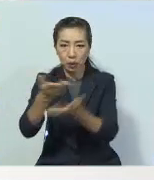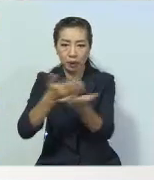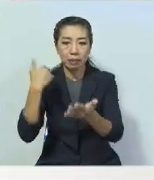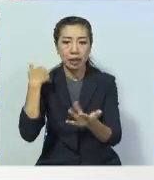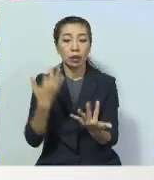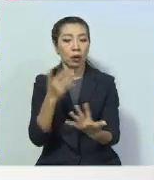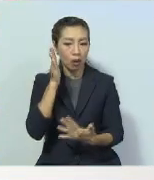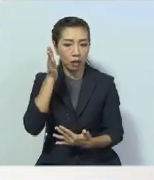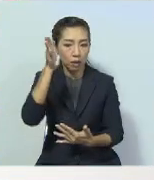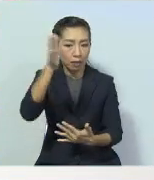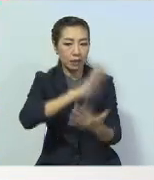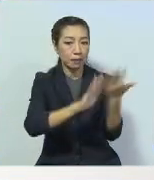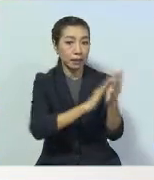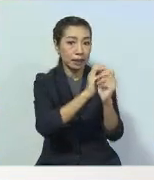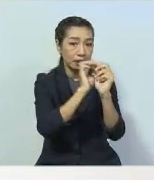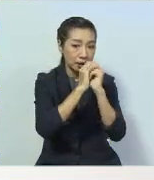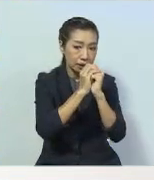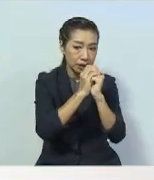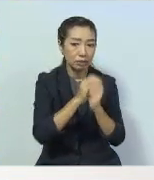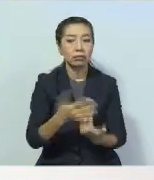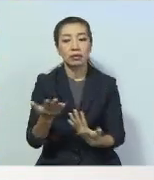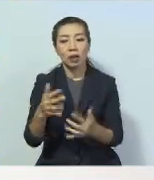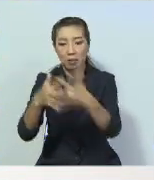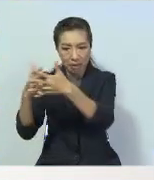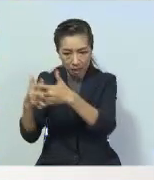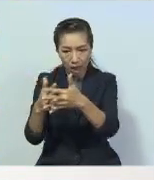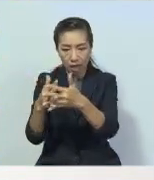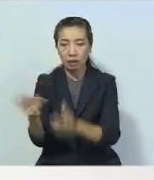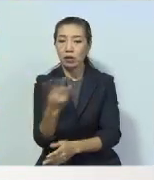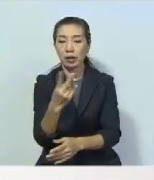านะครับไม่ว่าจะเป็นฝั่งของประเทศจีนแล้วก็ฝั่งของสหรัฐเองนะครับ